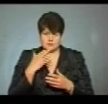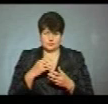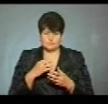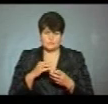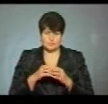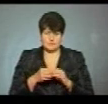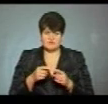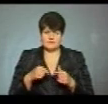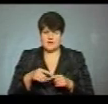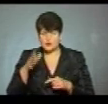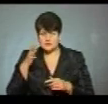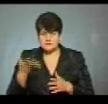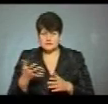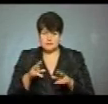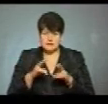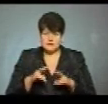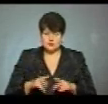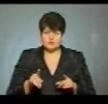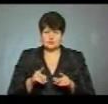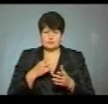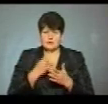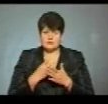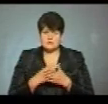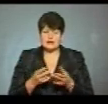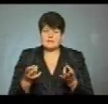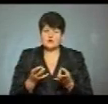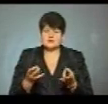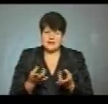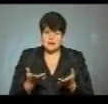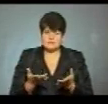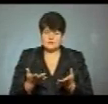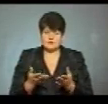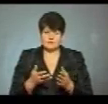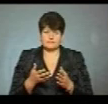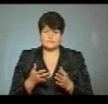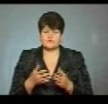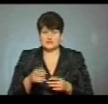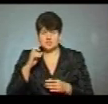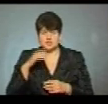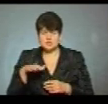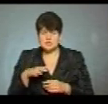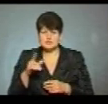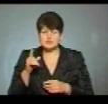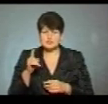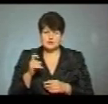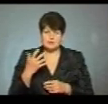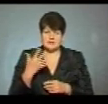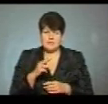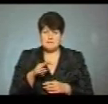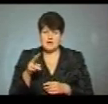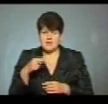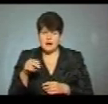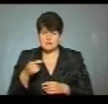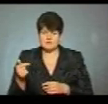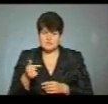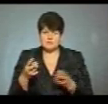освіти. Ми аналізуємо, що при показниках і потребі в розрізі держави 105 мільярдів гривень